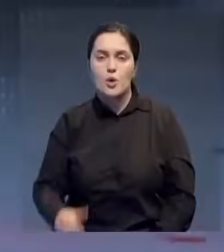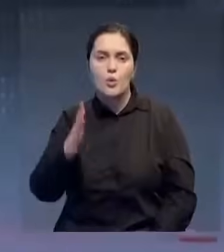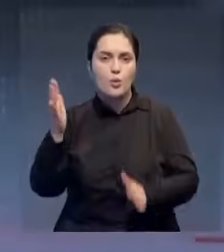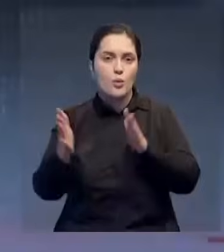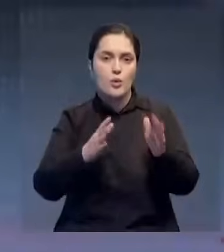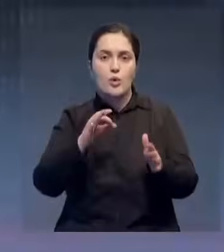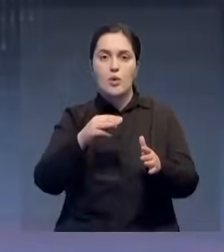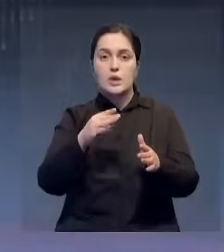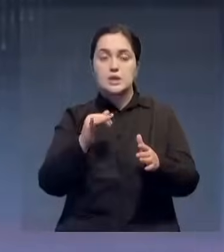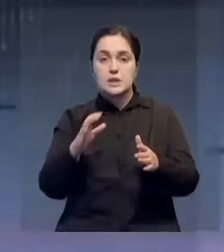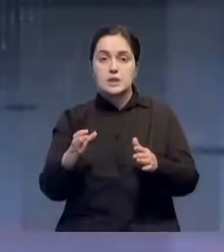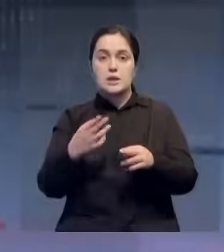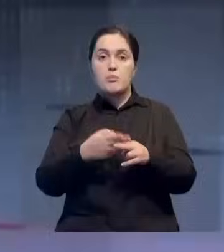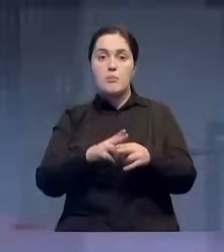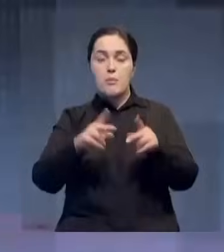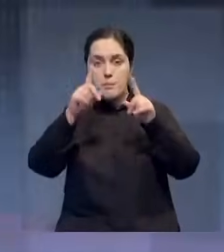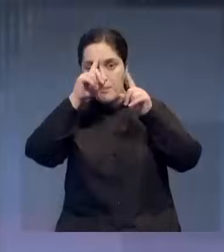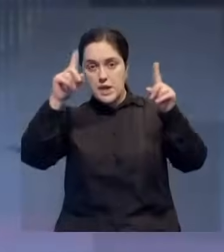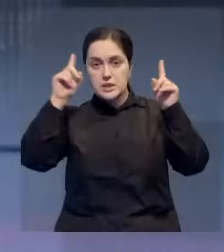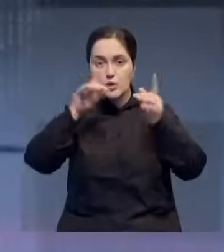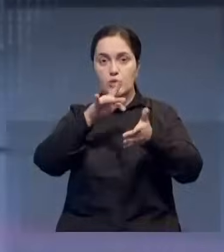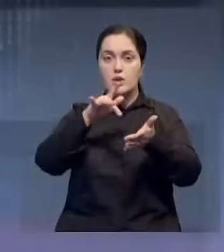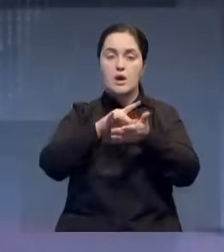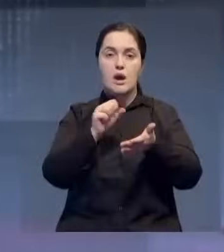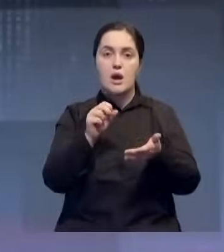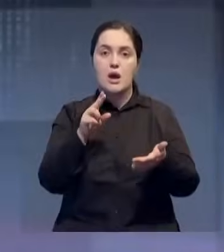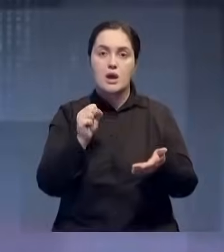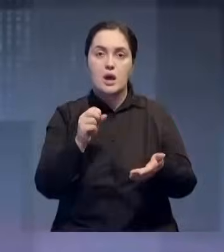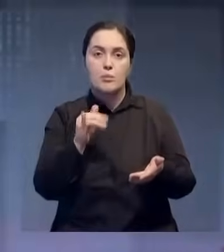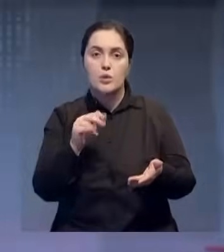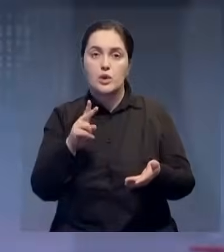Ураган Отис, обрушившийся накануне на мексиканский